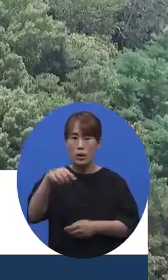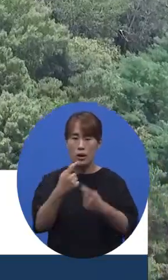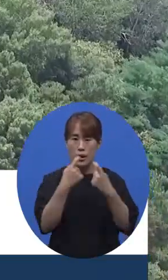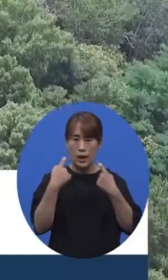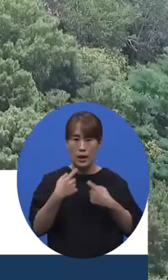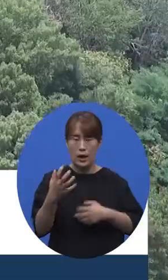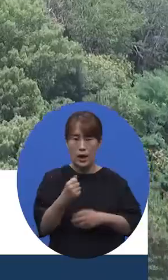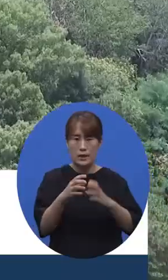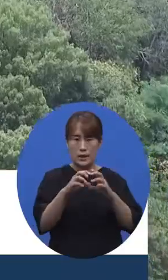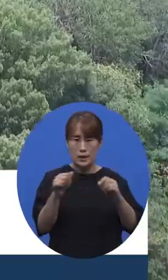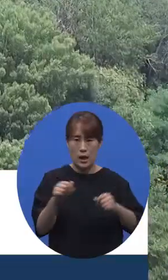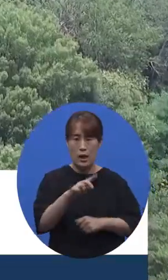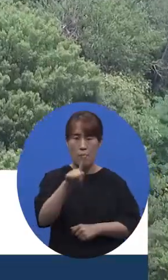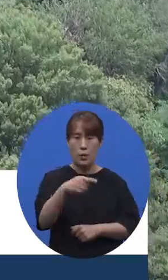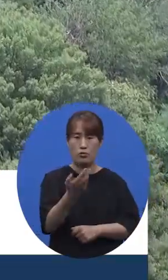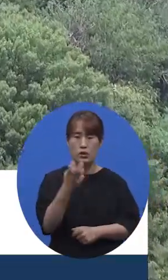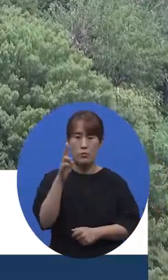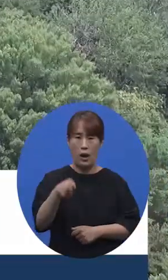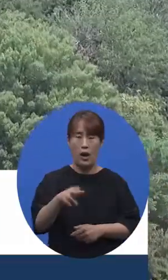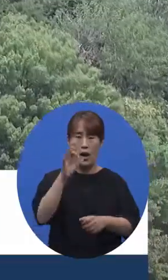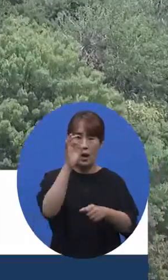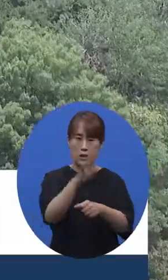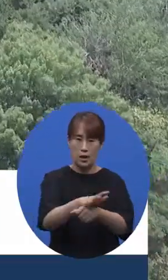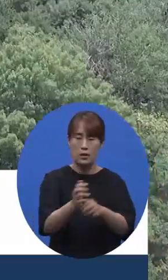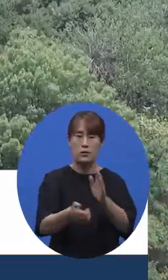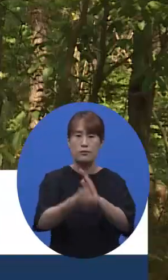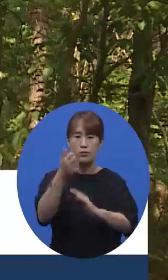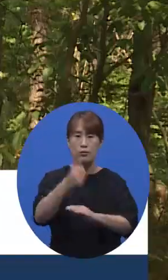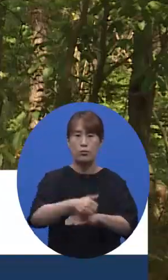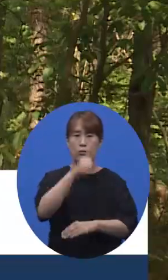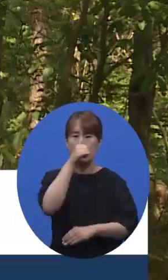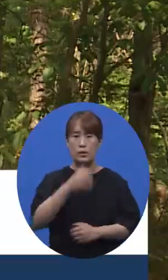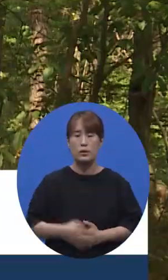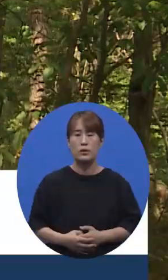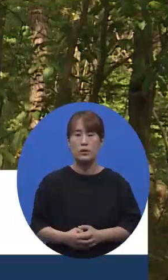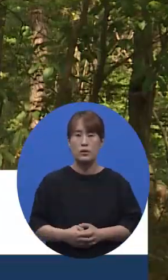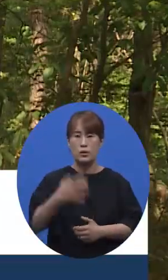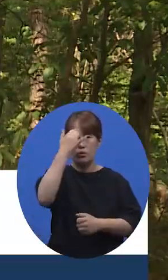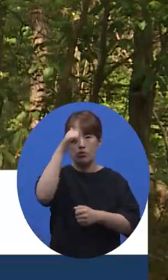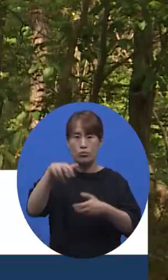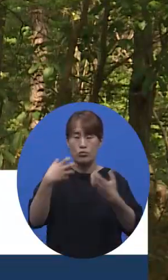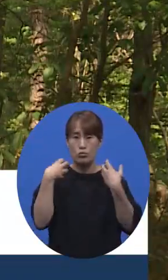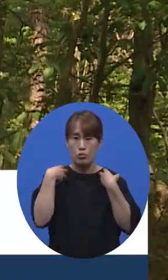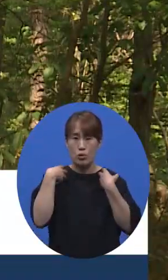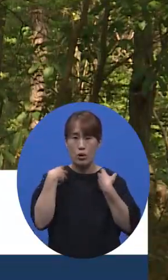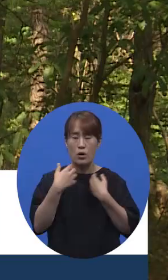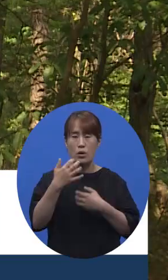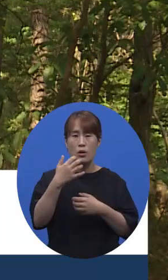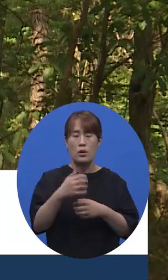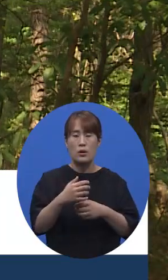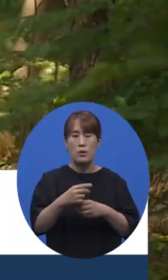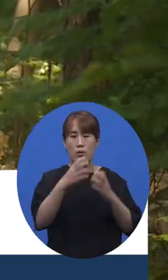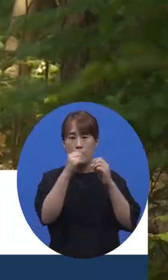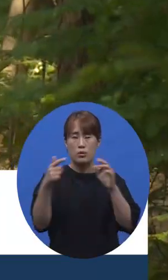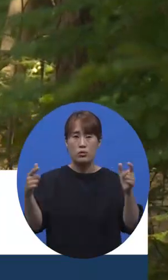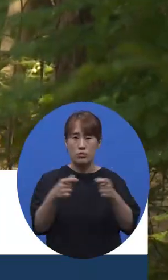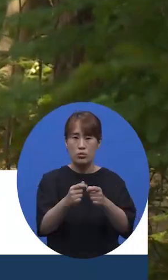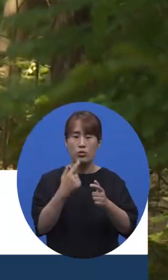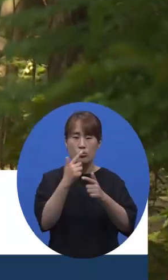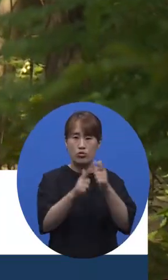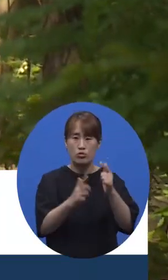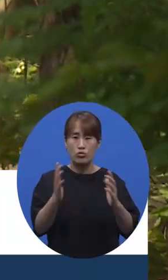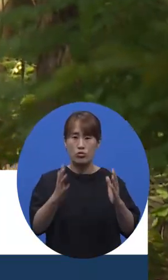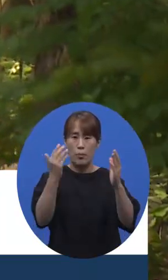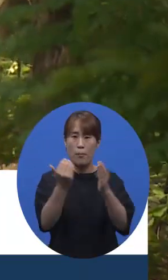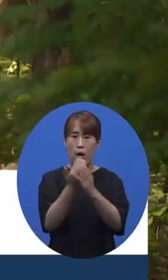지역의 개인 사유 임야 190 헥타르 를 매입하는 성과를 거뒀습니다 충 정부 또는 미세먼지 저감 과